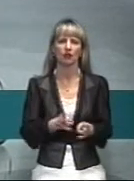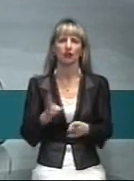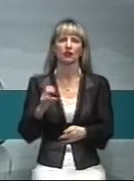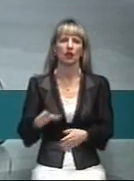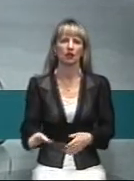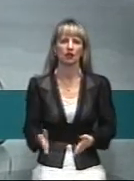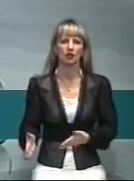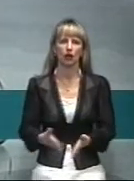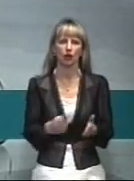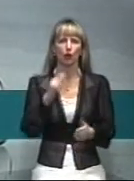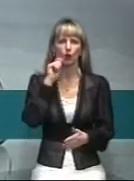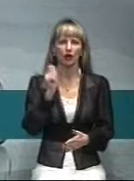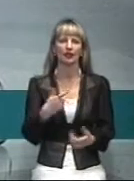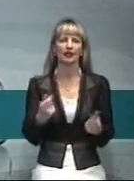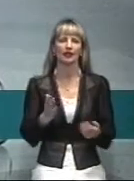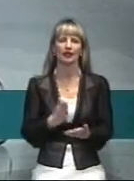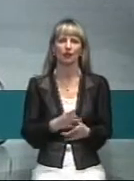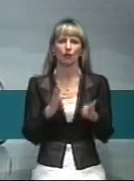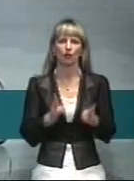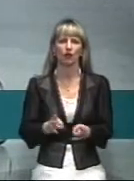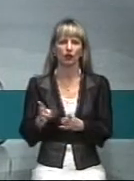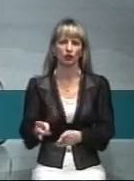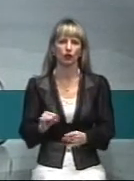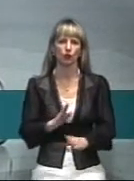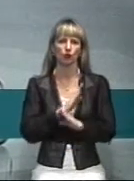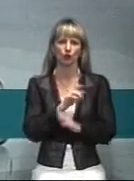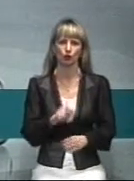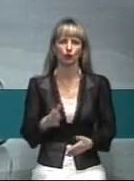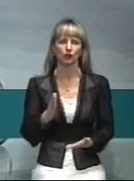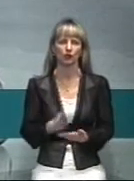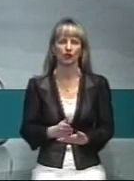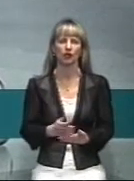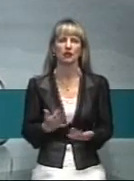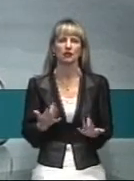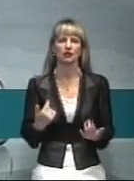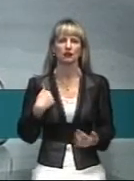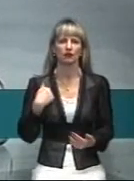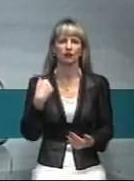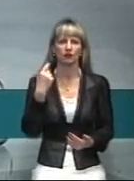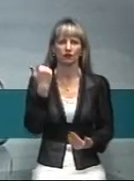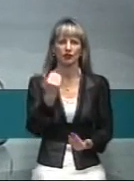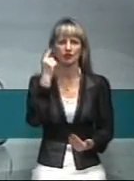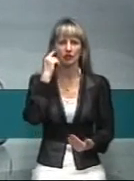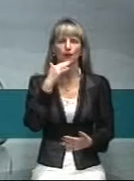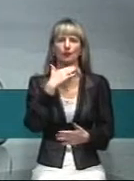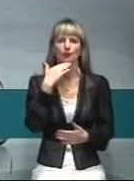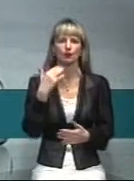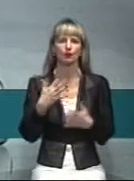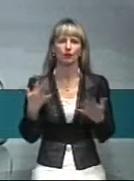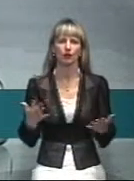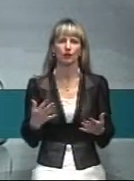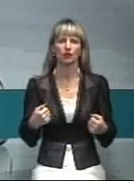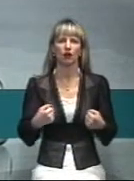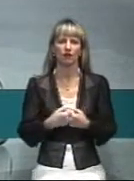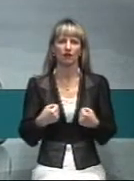автошляхах України, особливо там, де є це з потерпілими або, на жаль, загиблими. Тому що, наскільки ви знаєте, абсолютна більшість